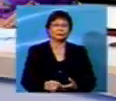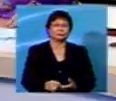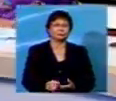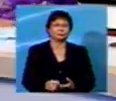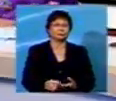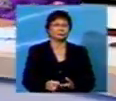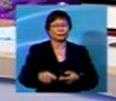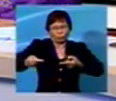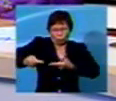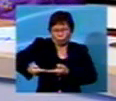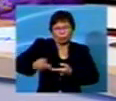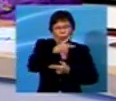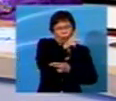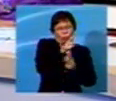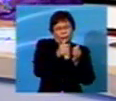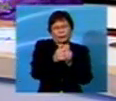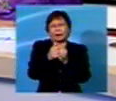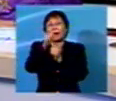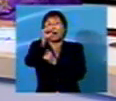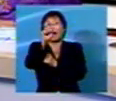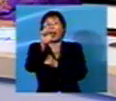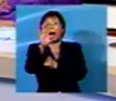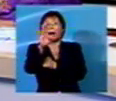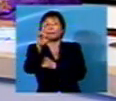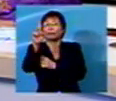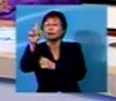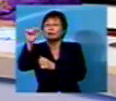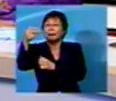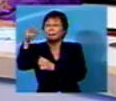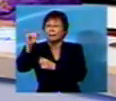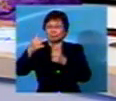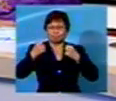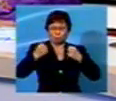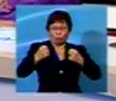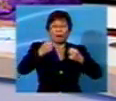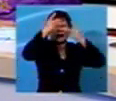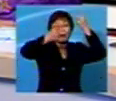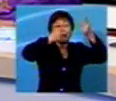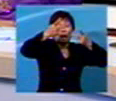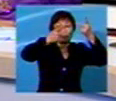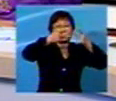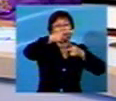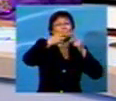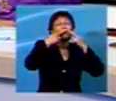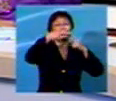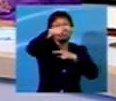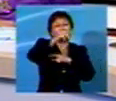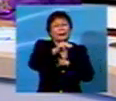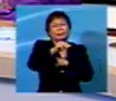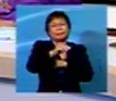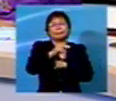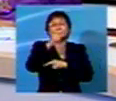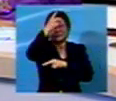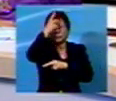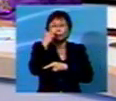Ali hubungan Kuala Lumpur Abu Dhabi akan terus diperkukuh dengan lautan Rasmi Perdana Menteri Datuk Seri Najib Tun Razak ke amiriah